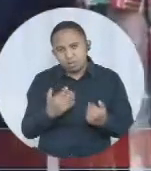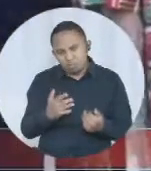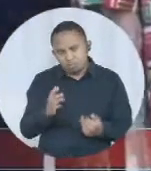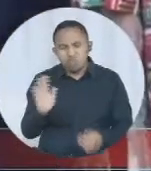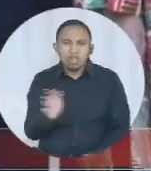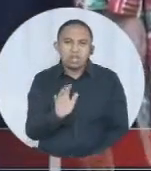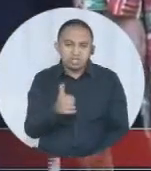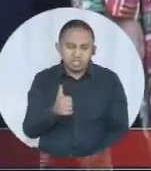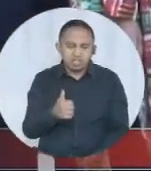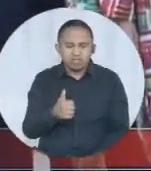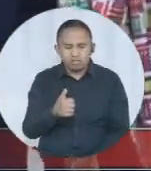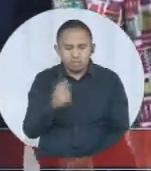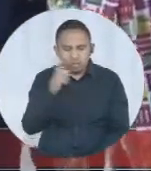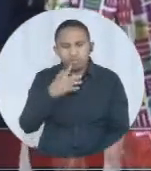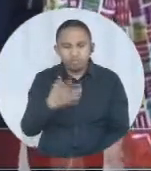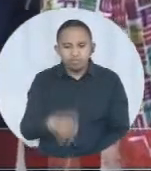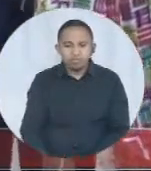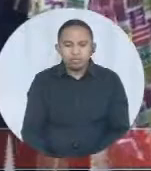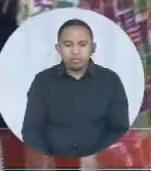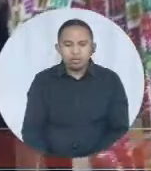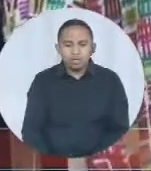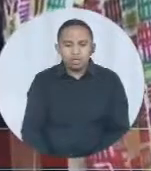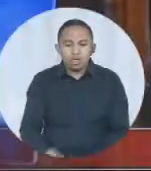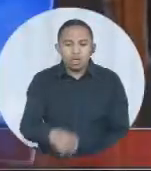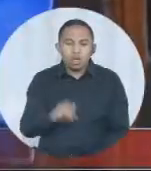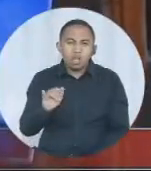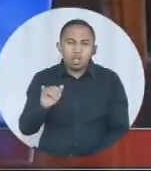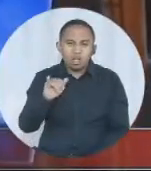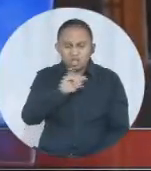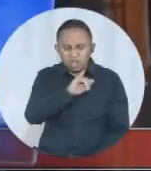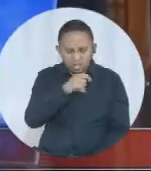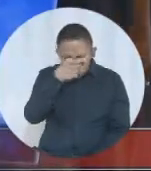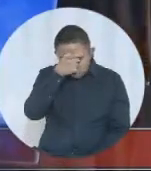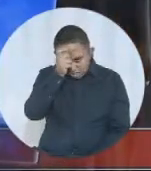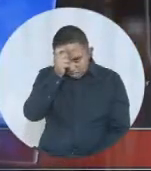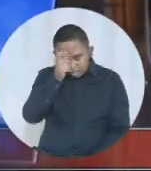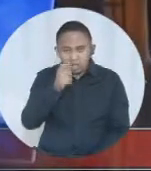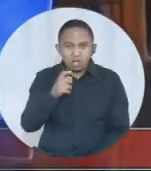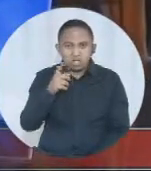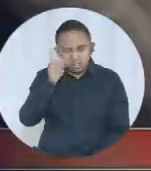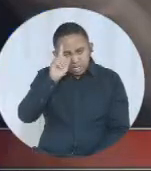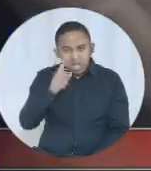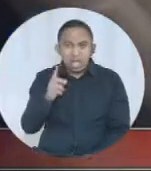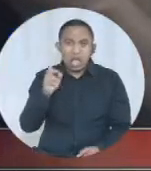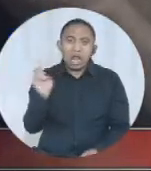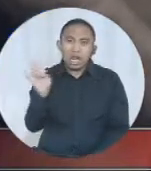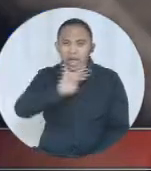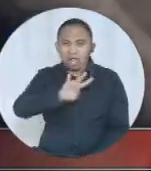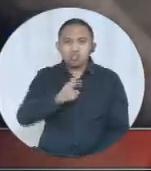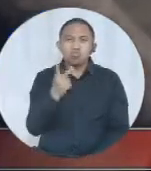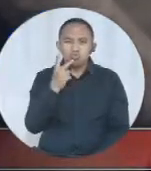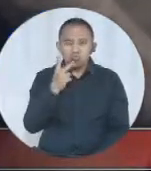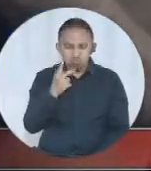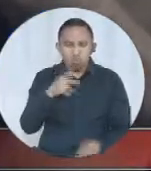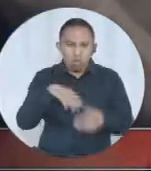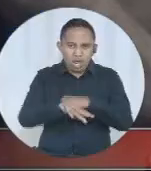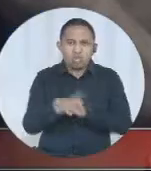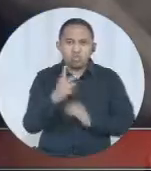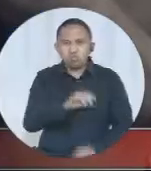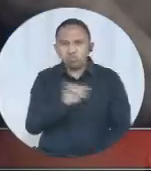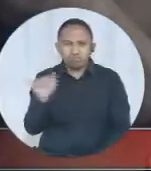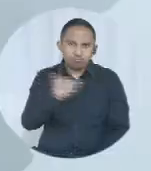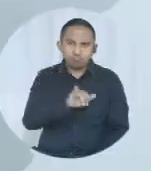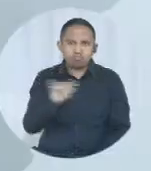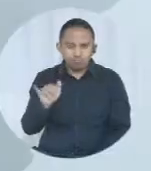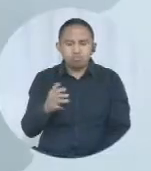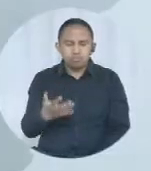reprendre. Sidina roa isan-kerinandro no ataon'ny kompanie Turkish Airlines mampitohy ny Turkia sy Madagasikara.